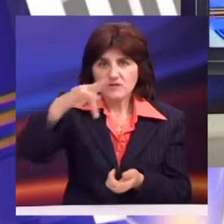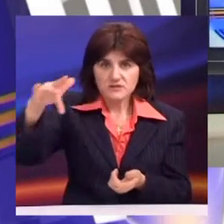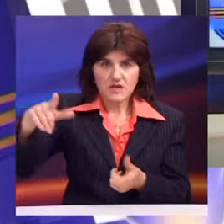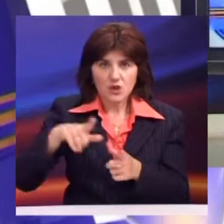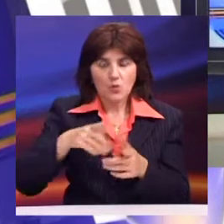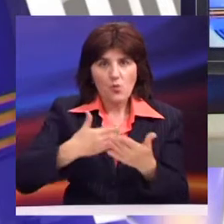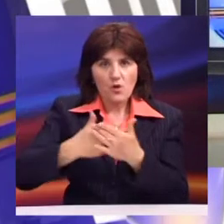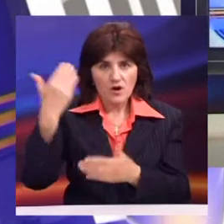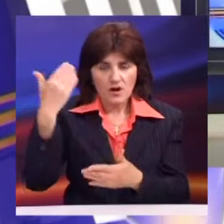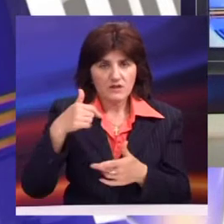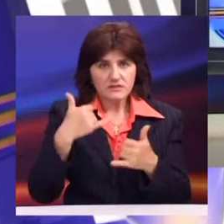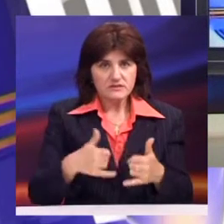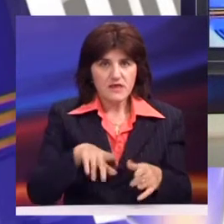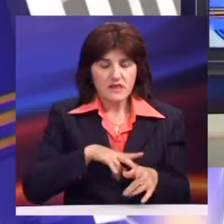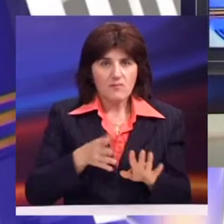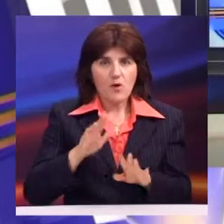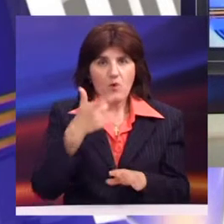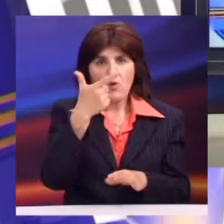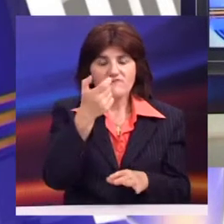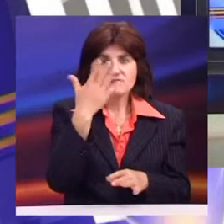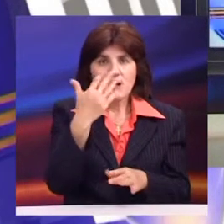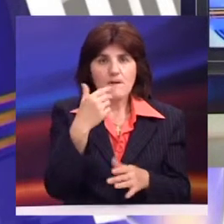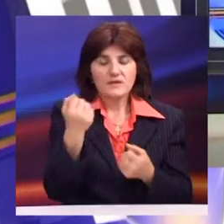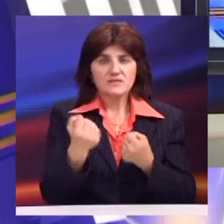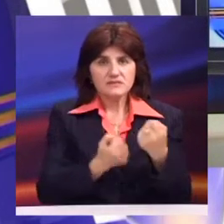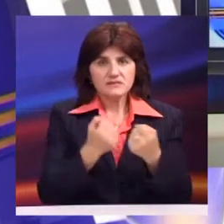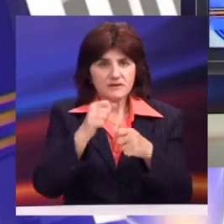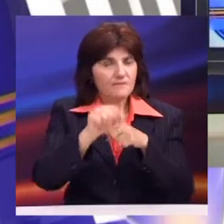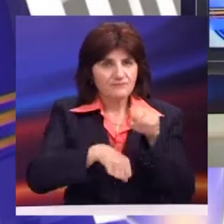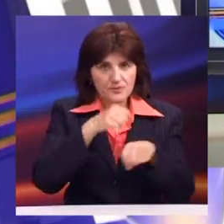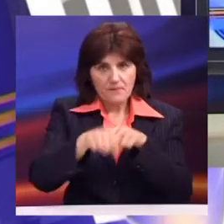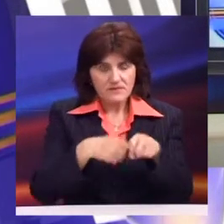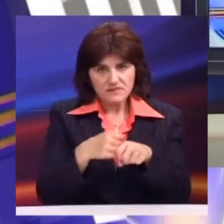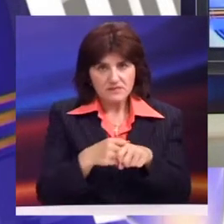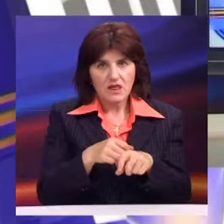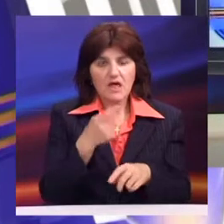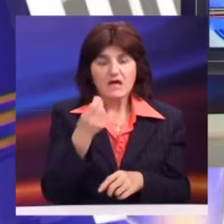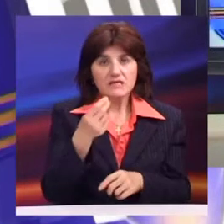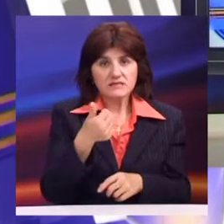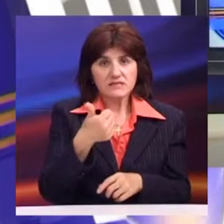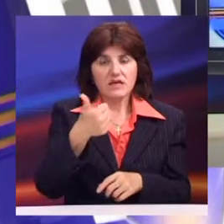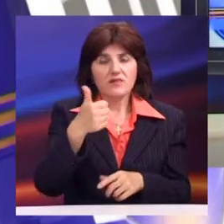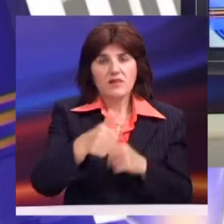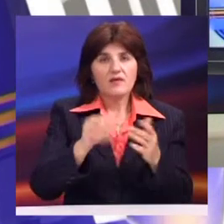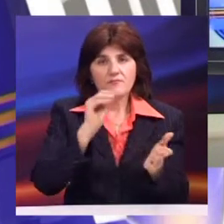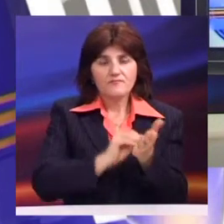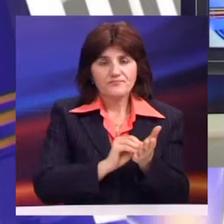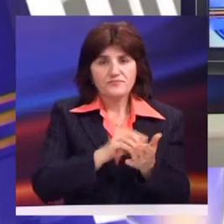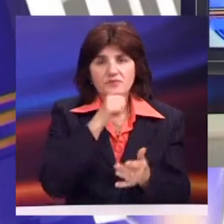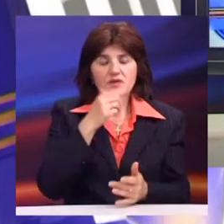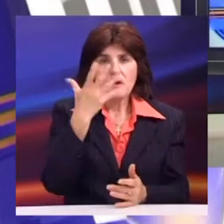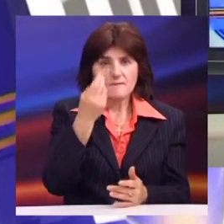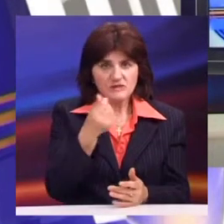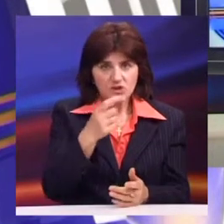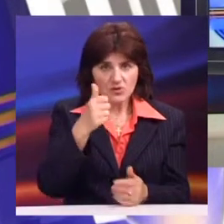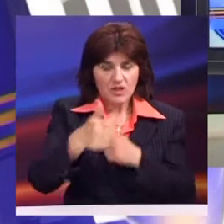stanice u gradu. Trenutno imaju oko 250 registrovanih korisnika. Cena registracije je 500 dinara, a celodnevno